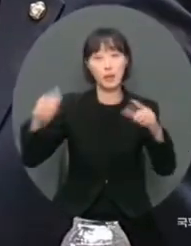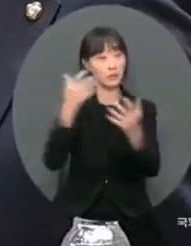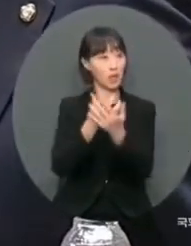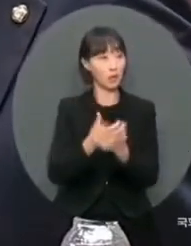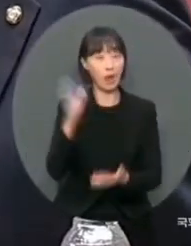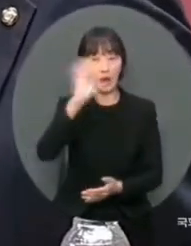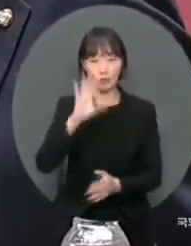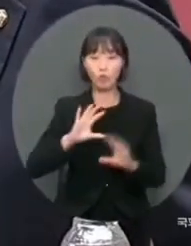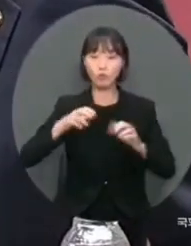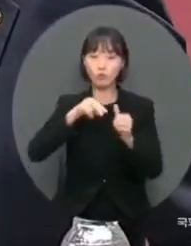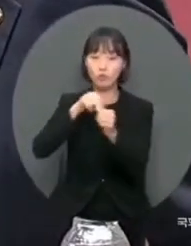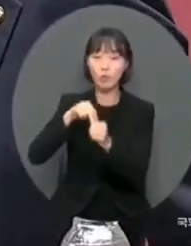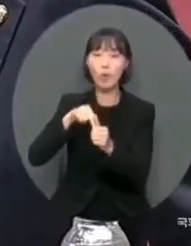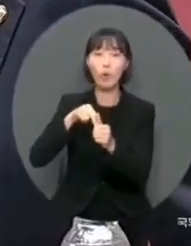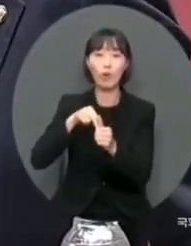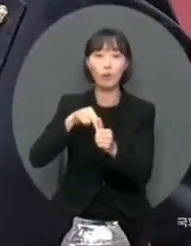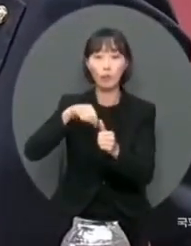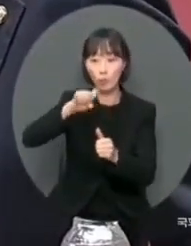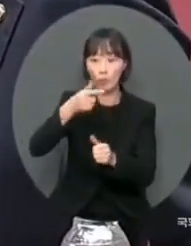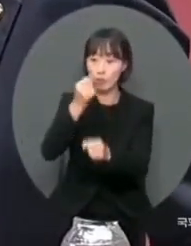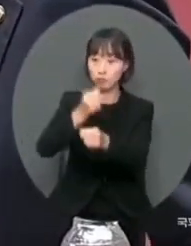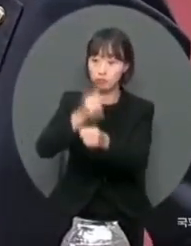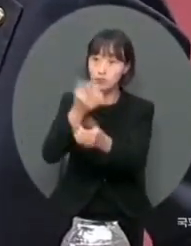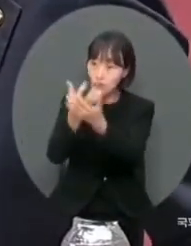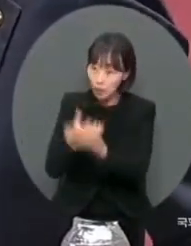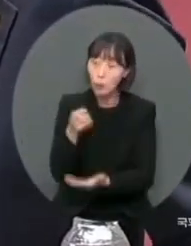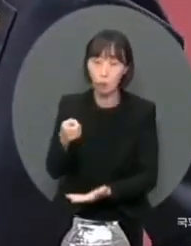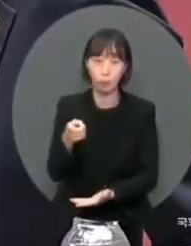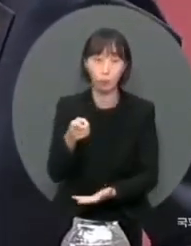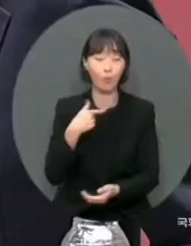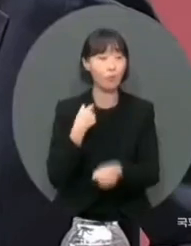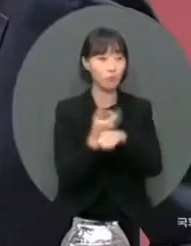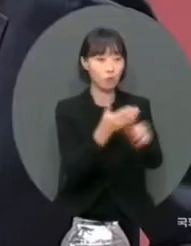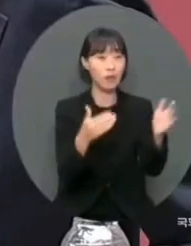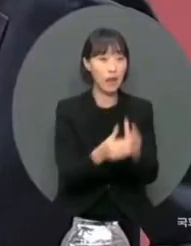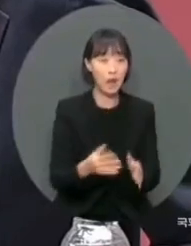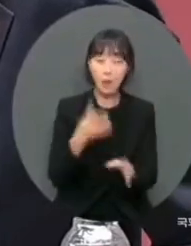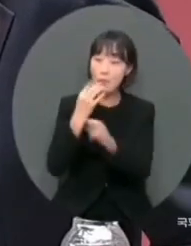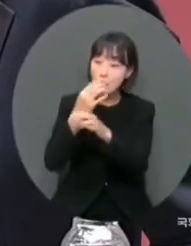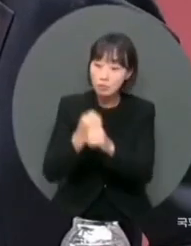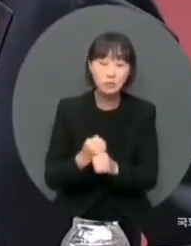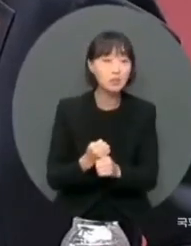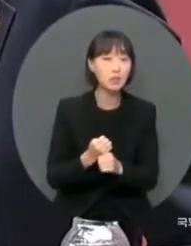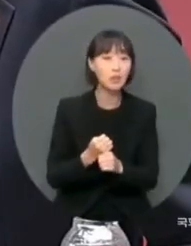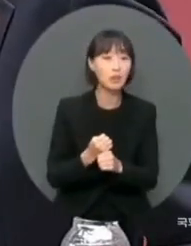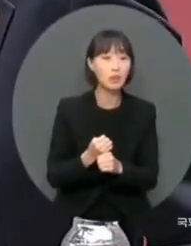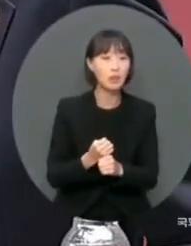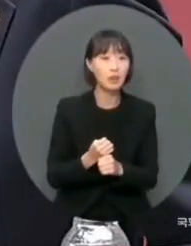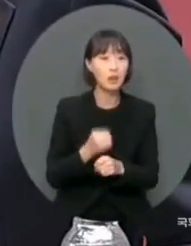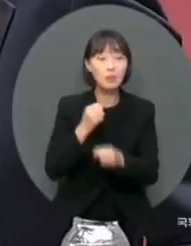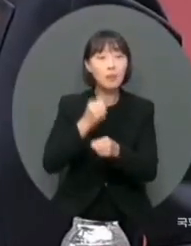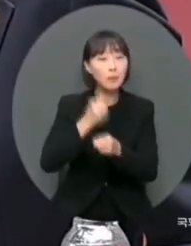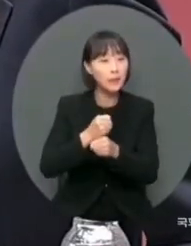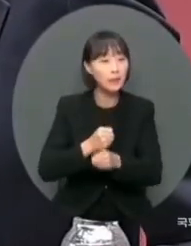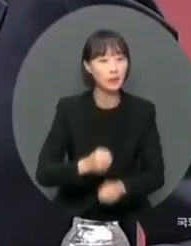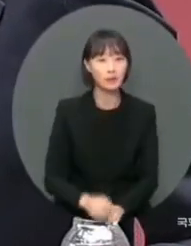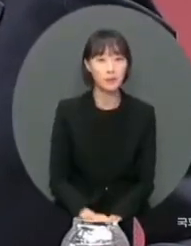아니라 국정원에서 작성된 문건이라고 제가 말씀드리지 않았습니까? 총리님께서 작성한 거라고 질문드리지 않았습니까? 만들어진